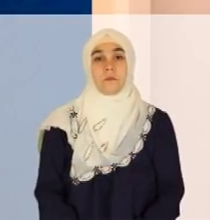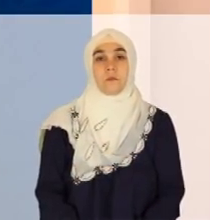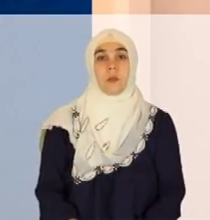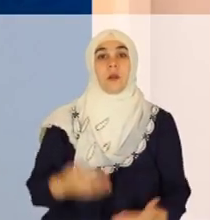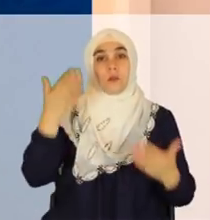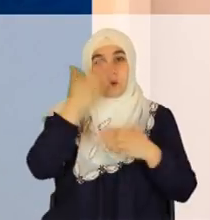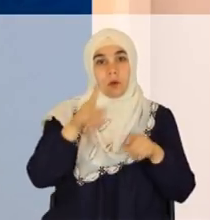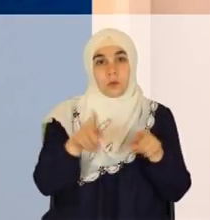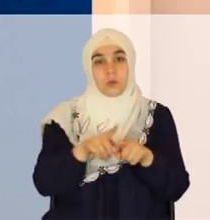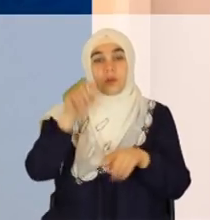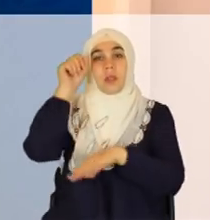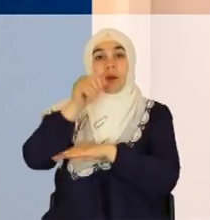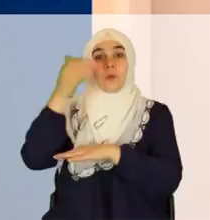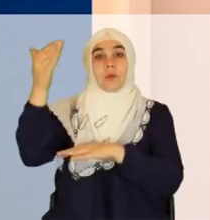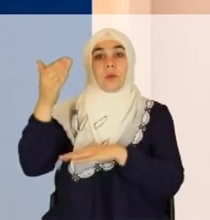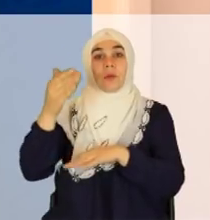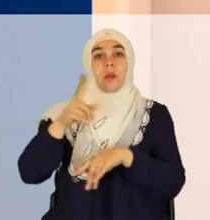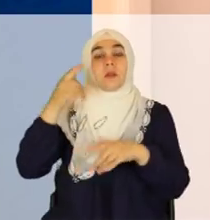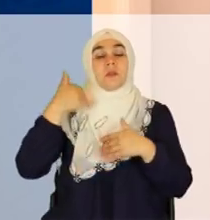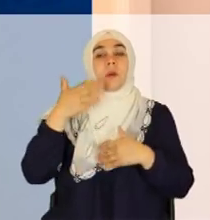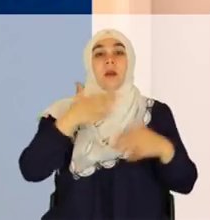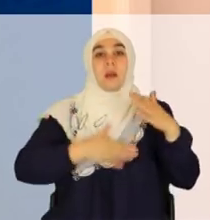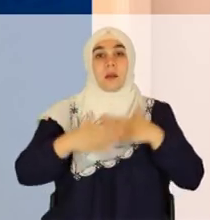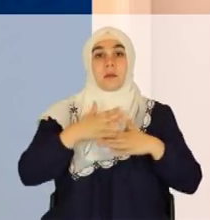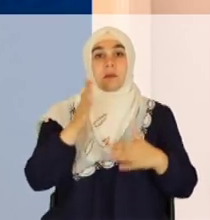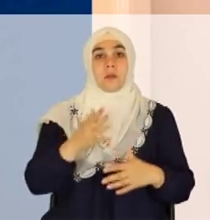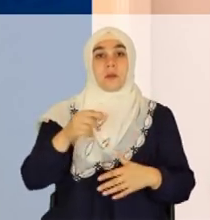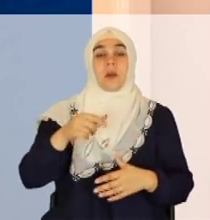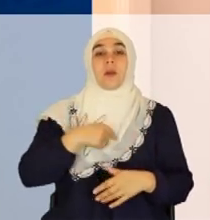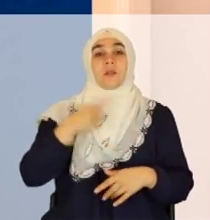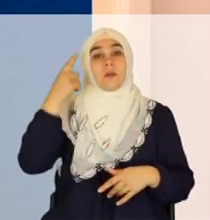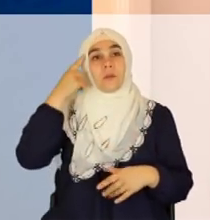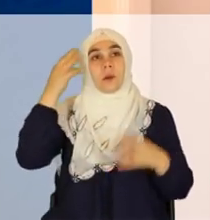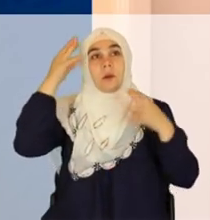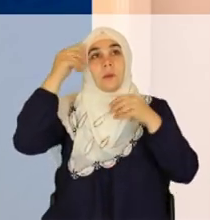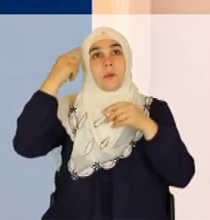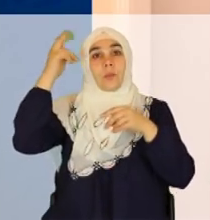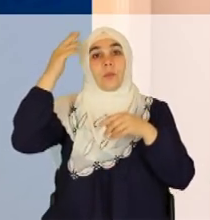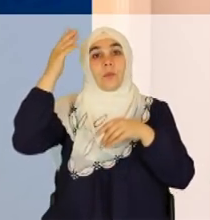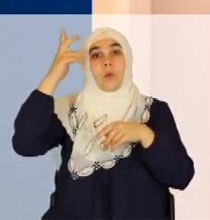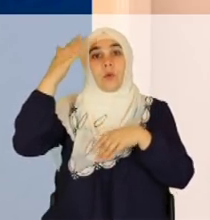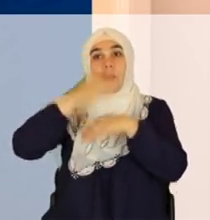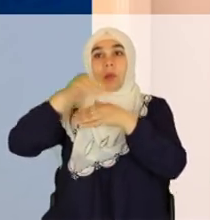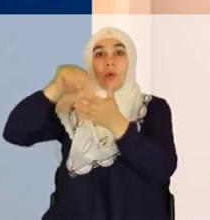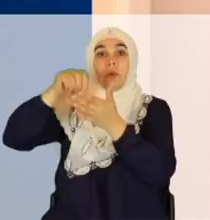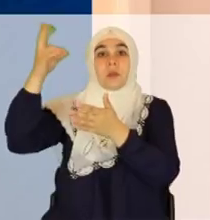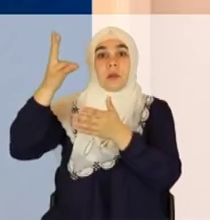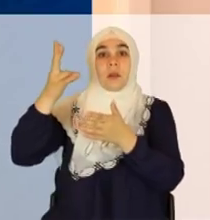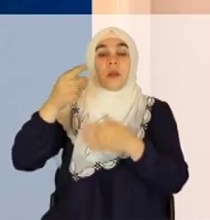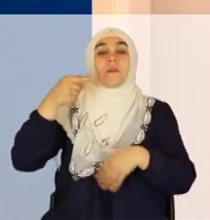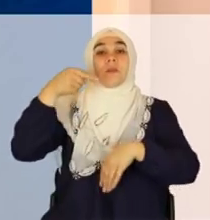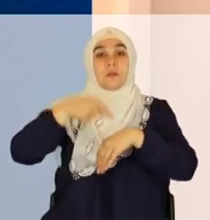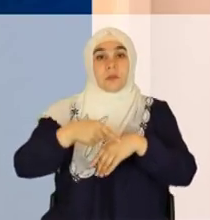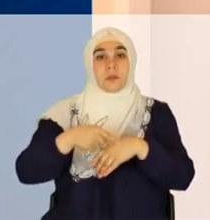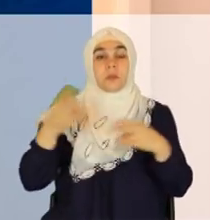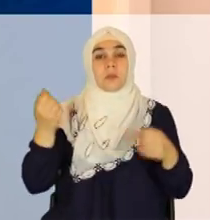Taharat ibadet. İbadette huşu buluş gerek. Kalları bir yerde canlanıp duruş gerek. Ana bunu